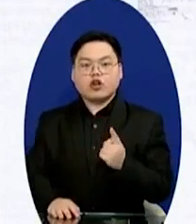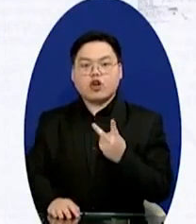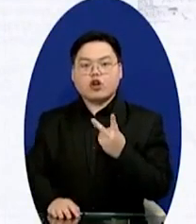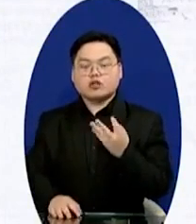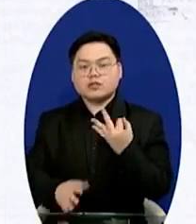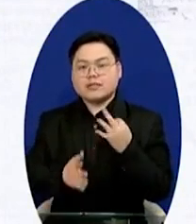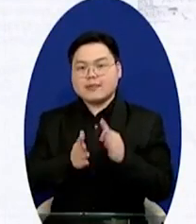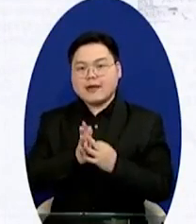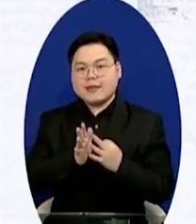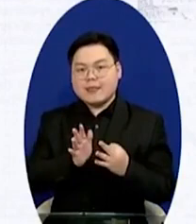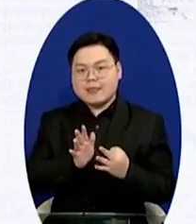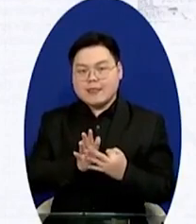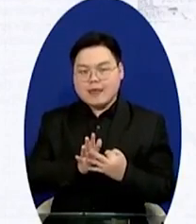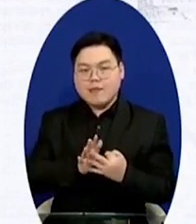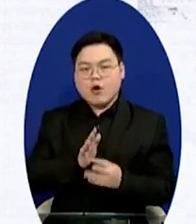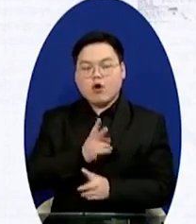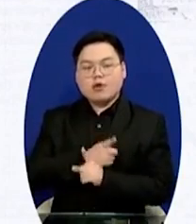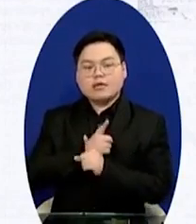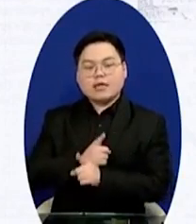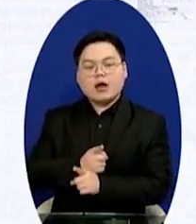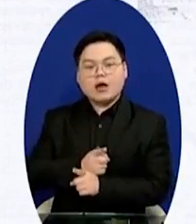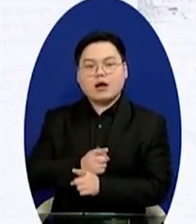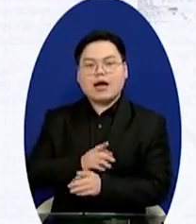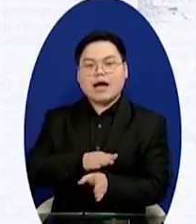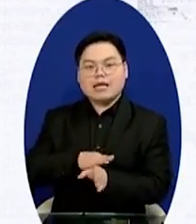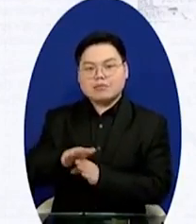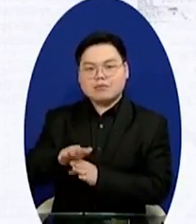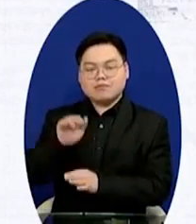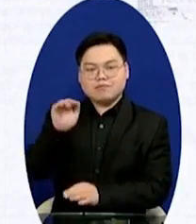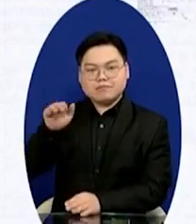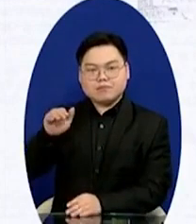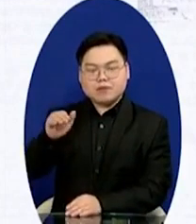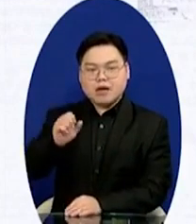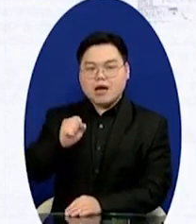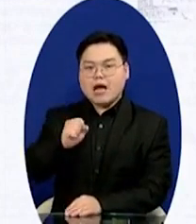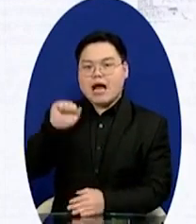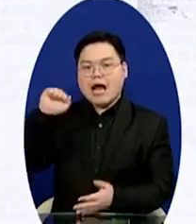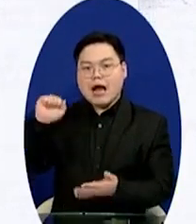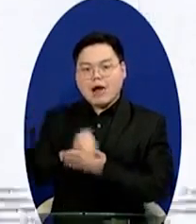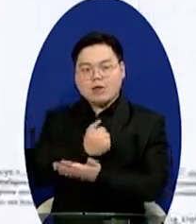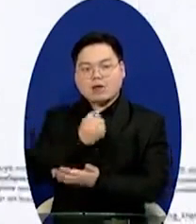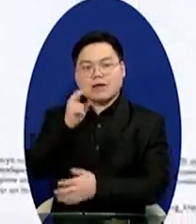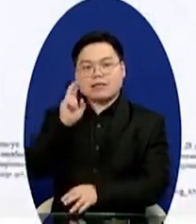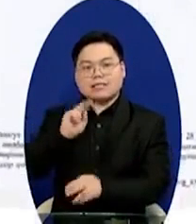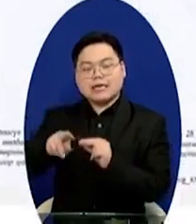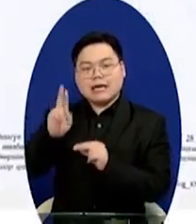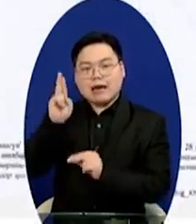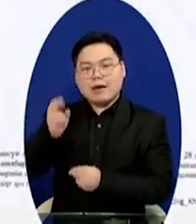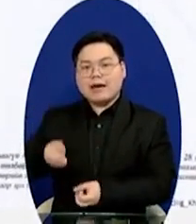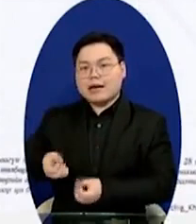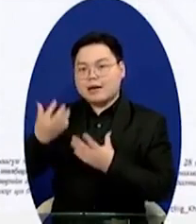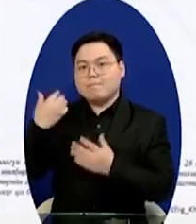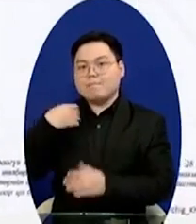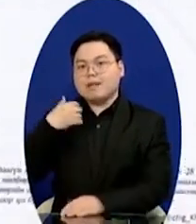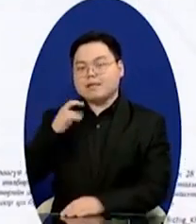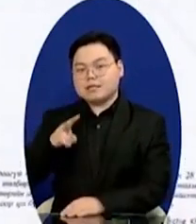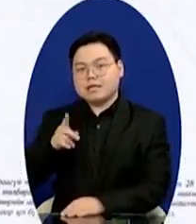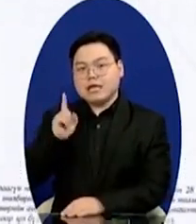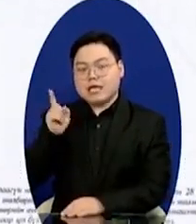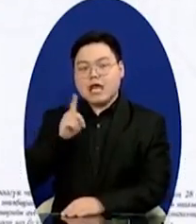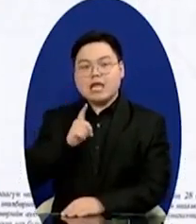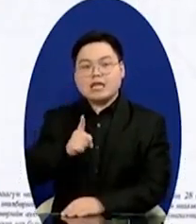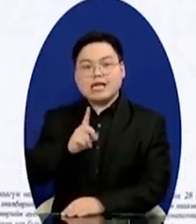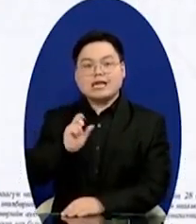01288 тоот хуулийн хэрэгжилтийг хангуулах тухай албан шаардлагыг аудитын байгууллага өгжсэн байна. За үүний 1-р